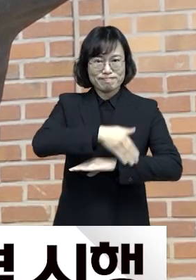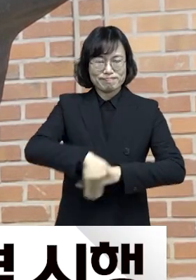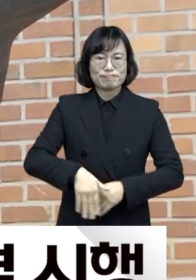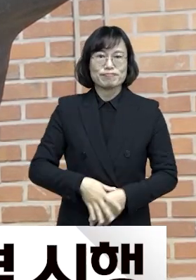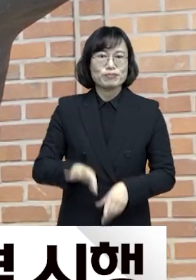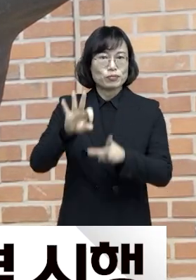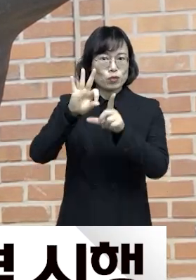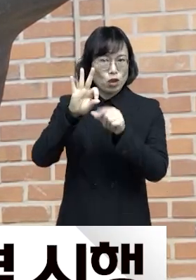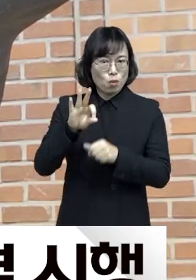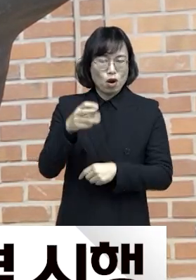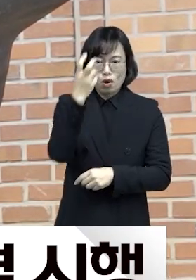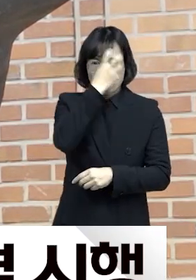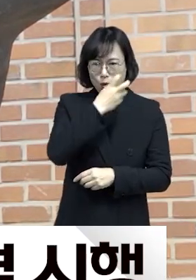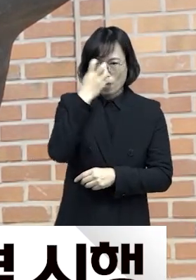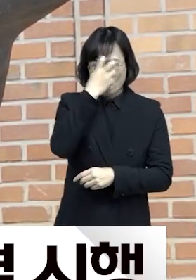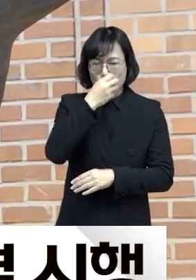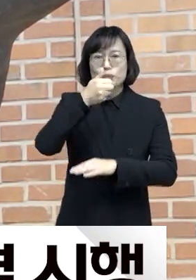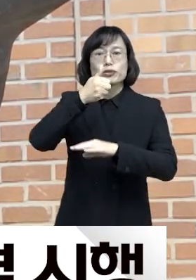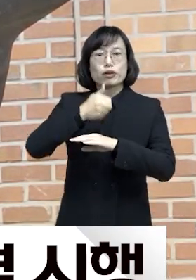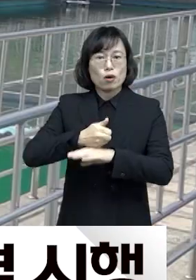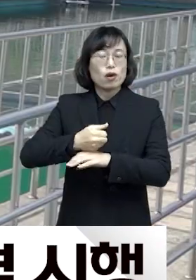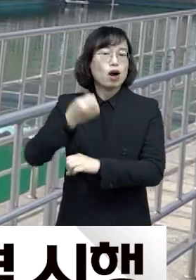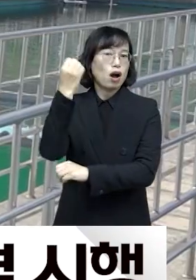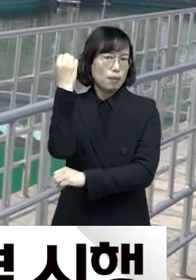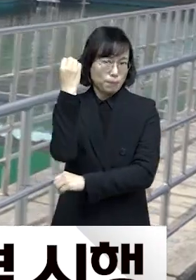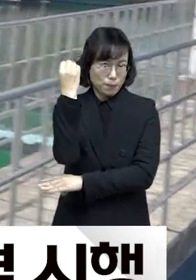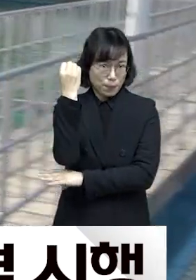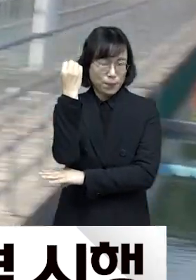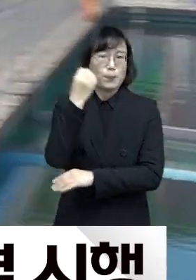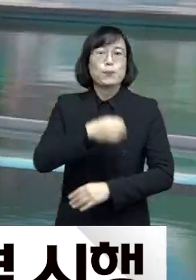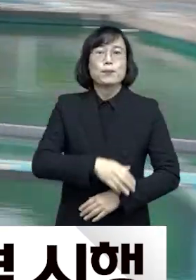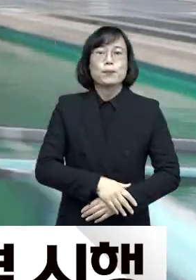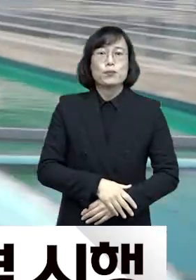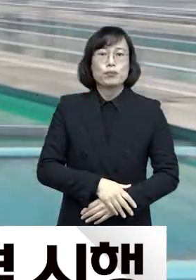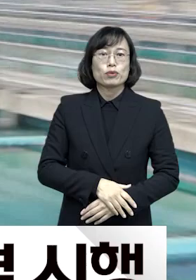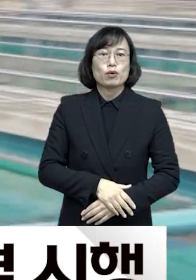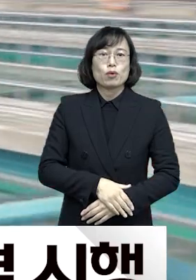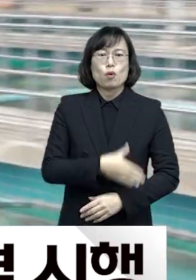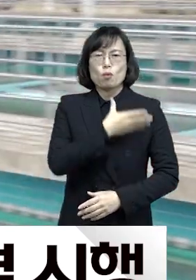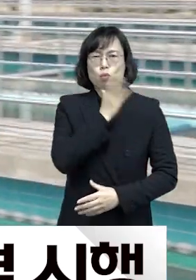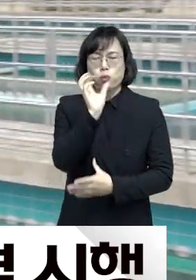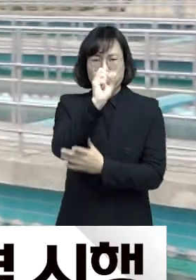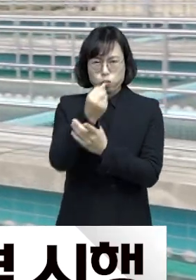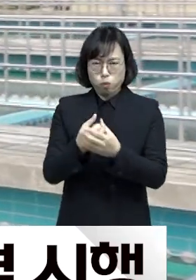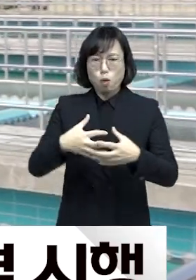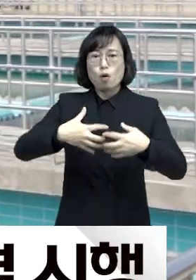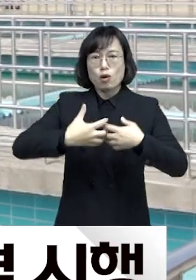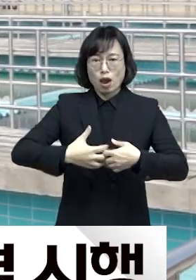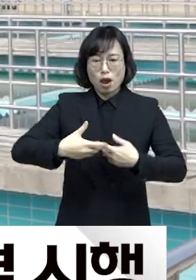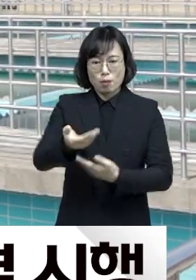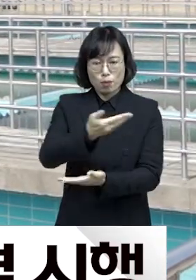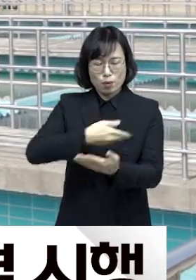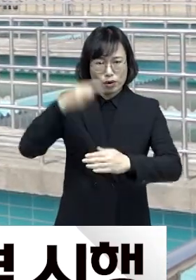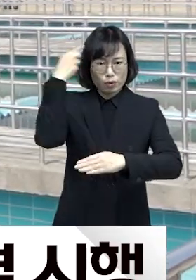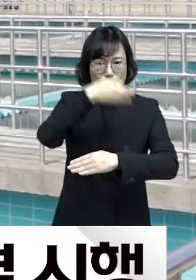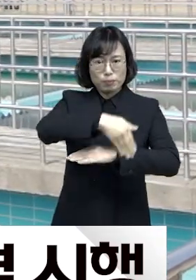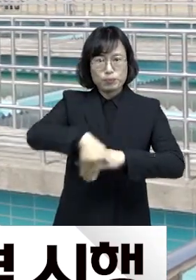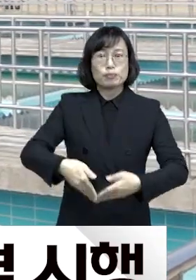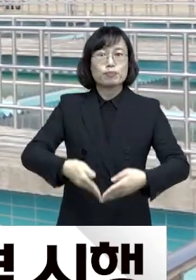지난 10월 도출된 웅상정수장에 대한 기술진단 용역을 바탕으로 노후 설비에 대한 시설 개선 계획을